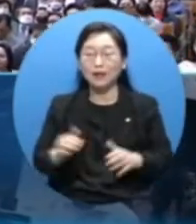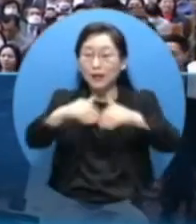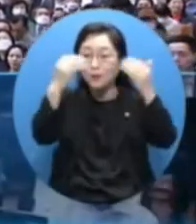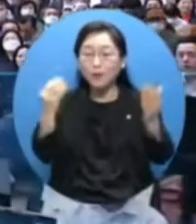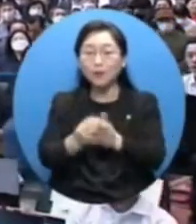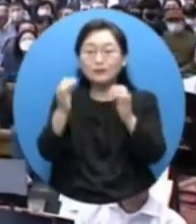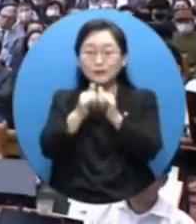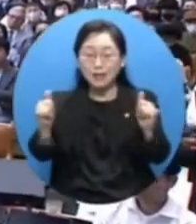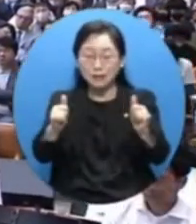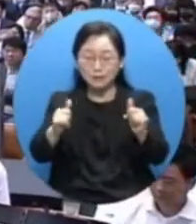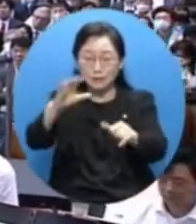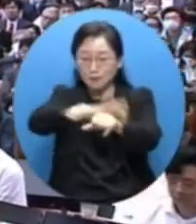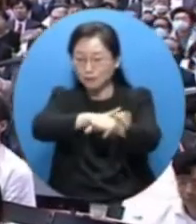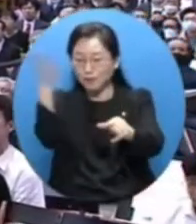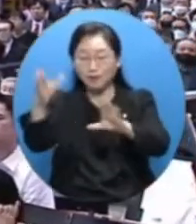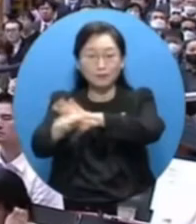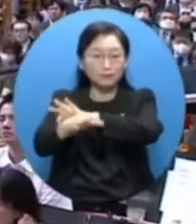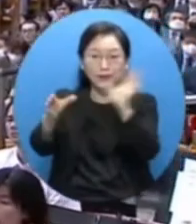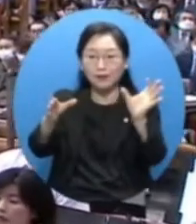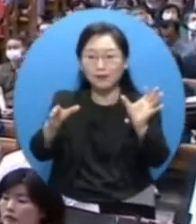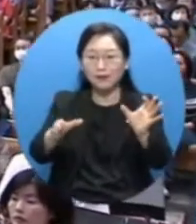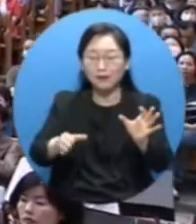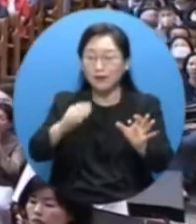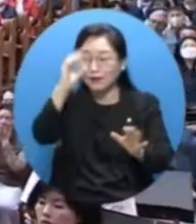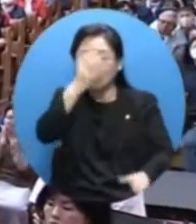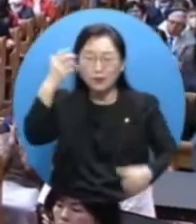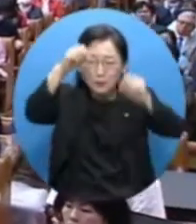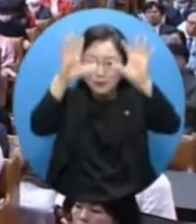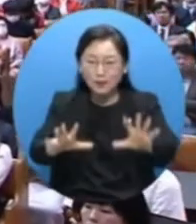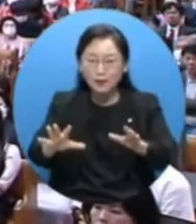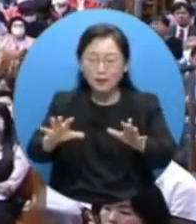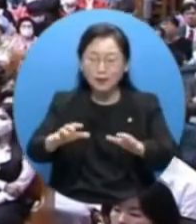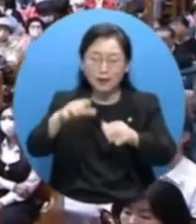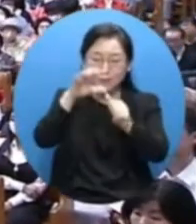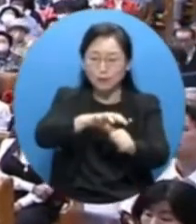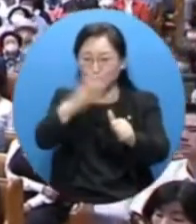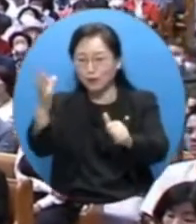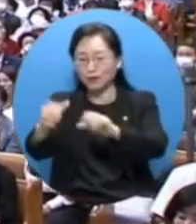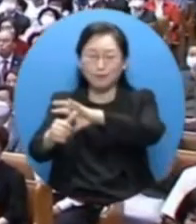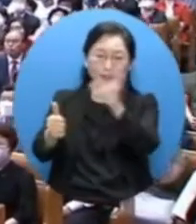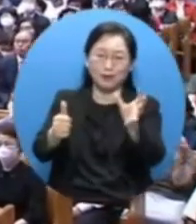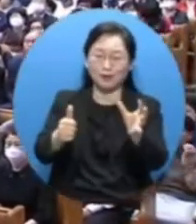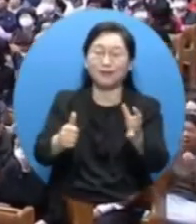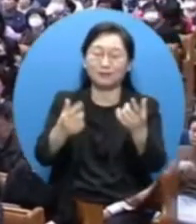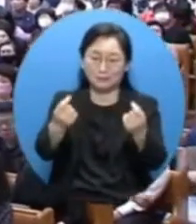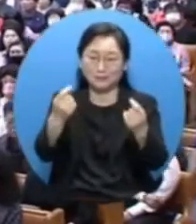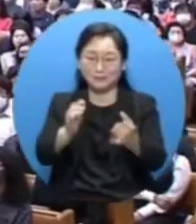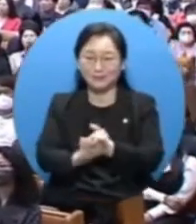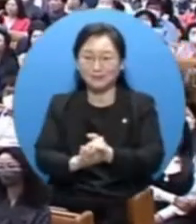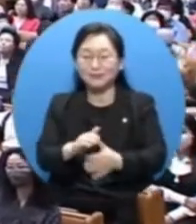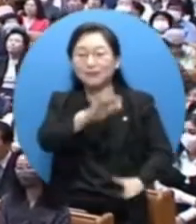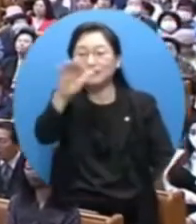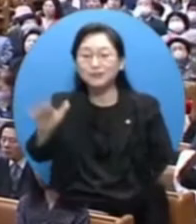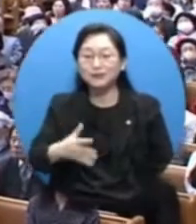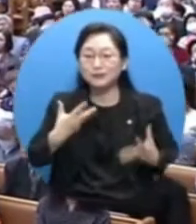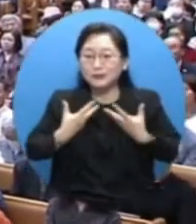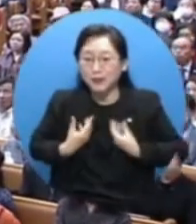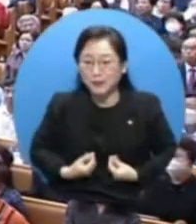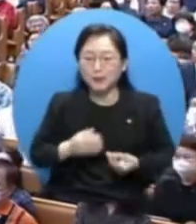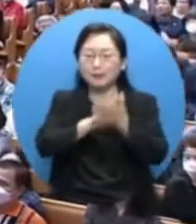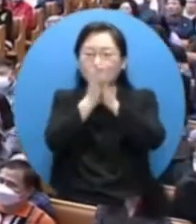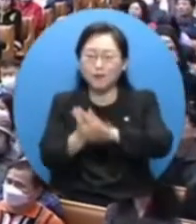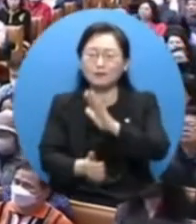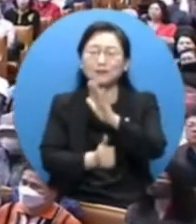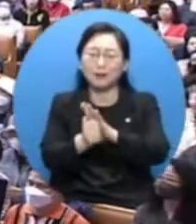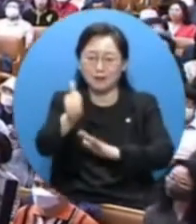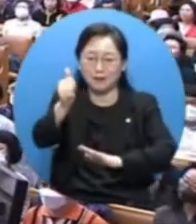모든 사람의 매인 것이 다 벗어진지라. 성령이 임하면 모든 매인 것이 다 풀어지는 것입니다. 우리가 절망이 변화의 희망이